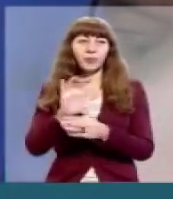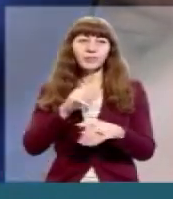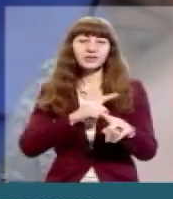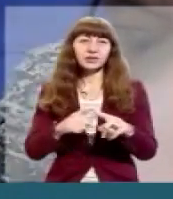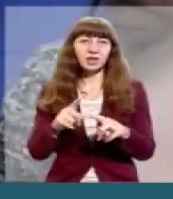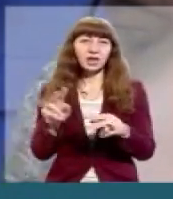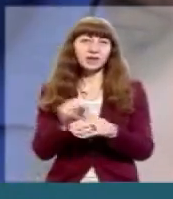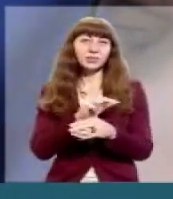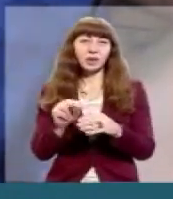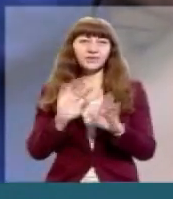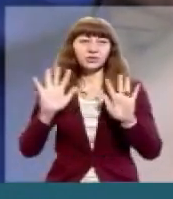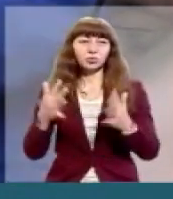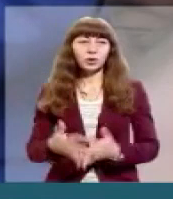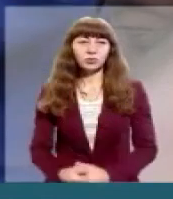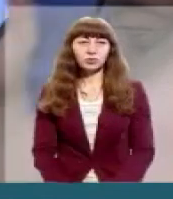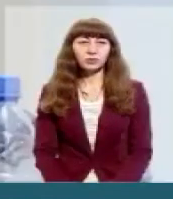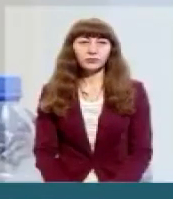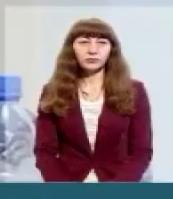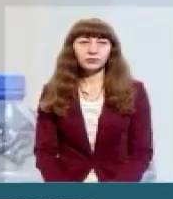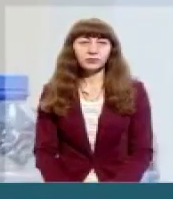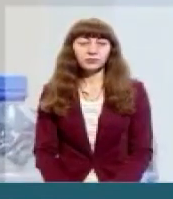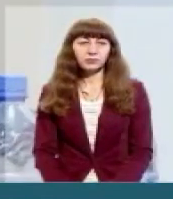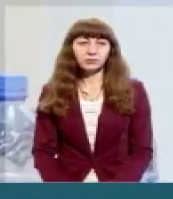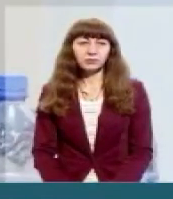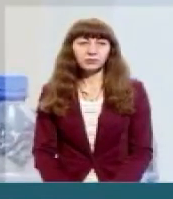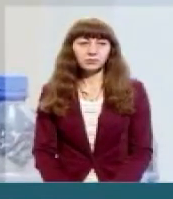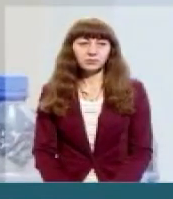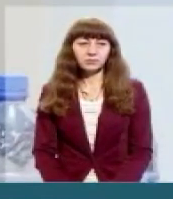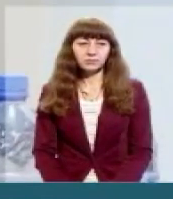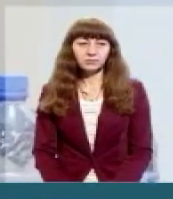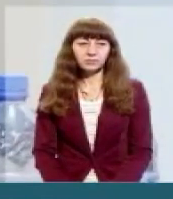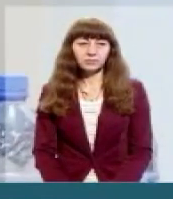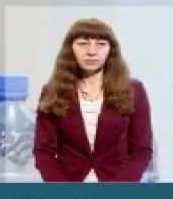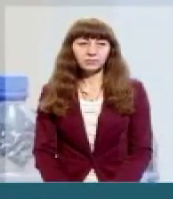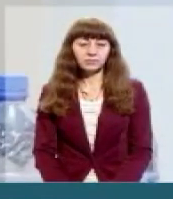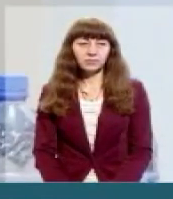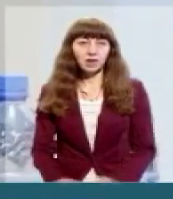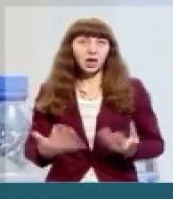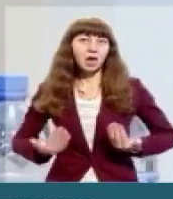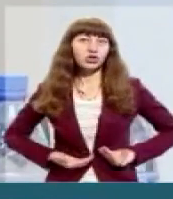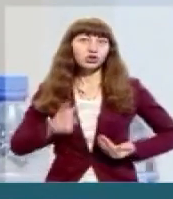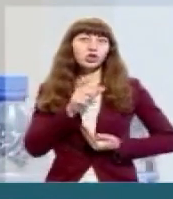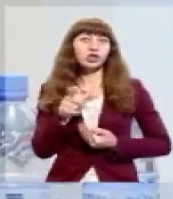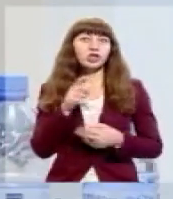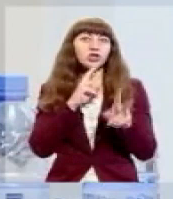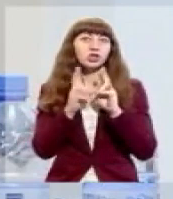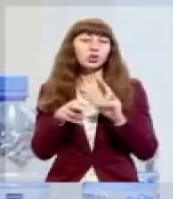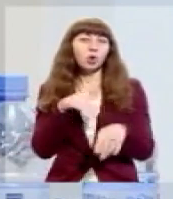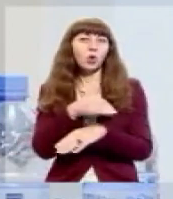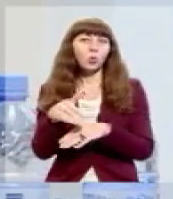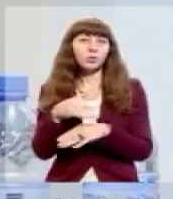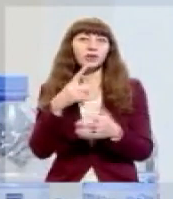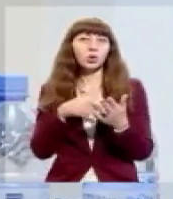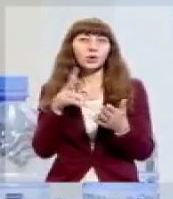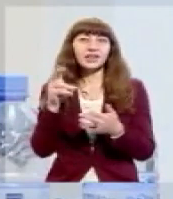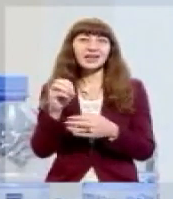кейбір қала көшелерінде жарықтандыру деңгейі нашар, дейді Марат Жүндібаев. Замена пригоревших ламп. Тұрғындар қала көшелерінде